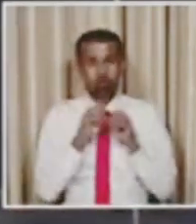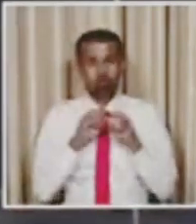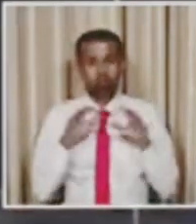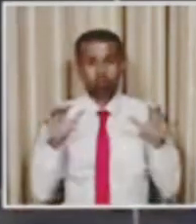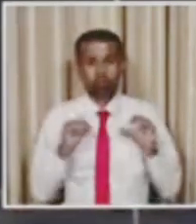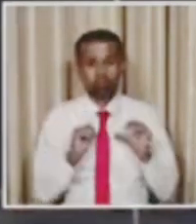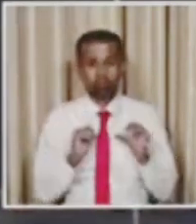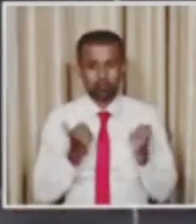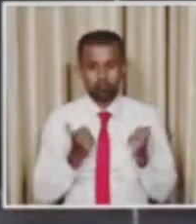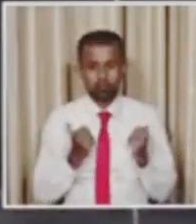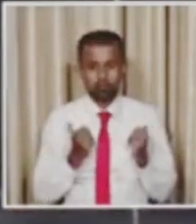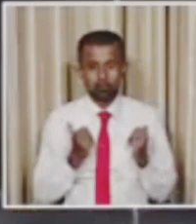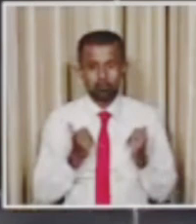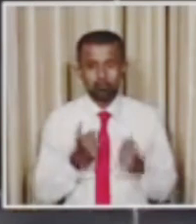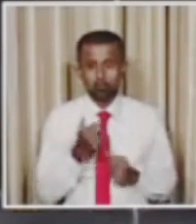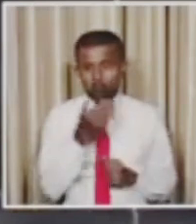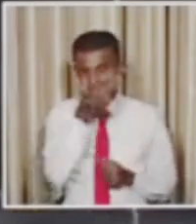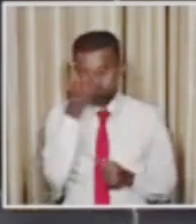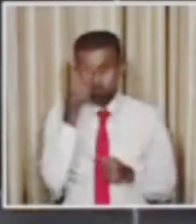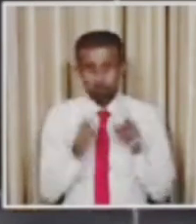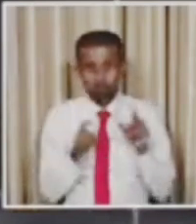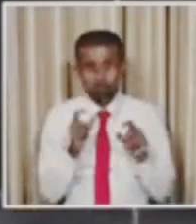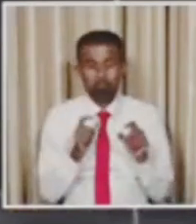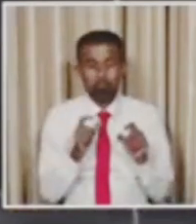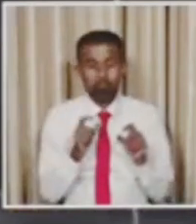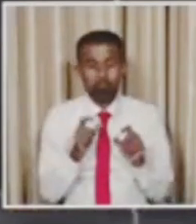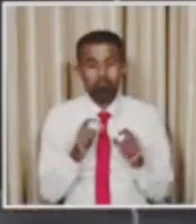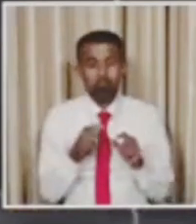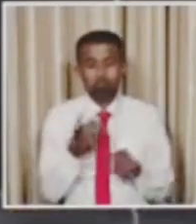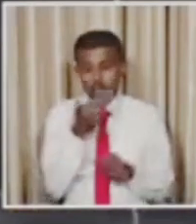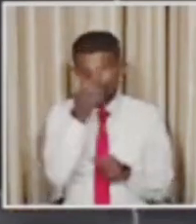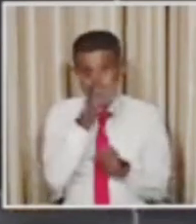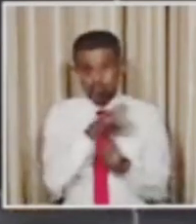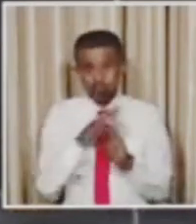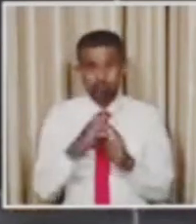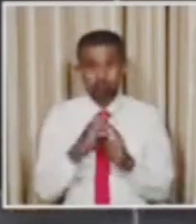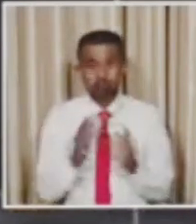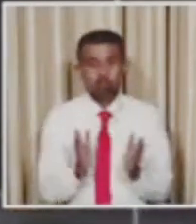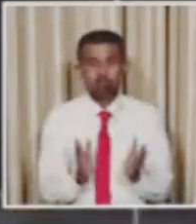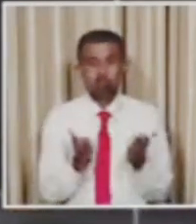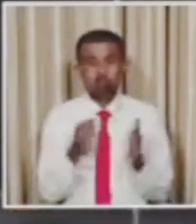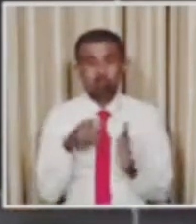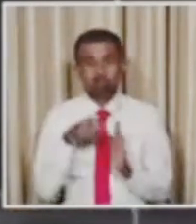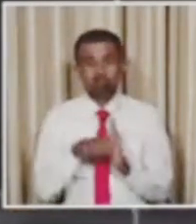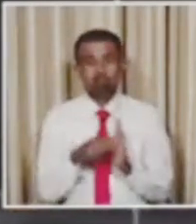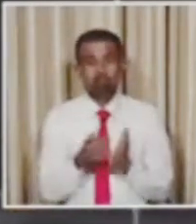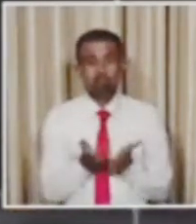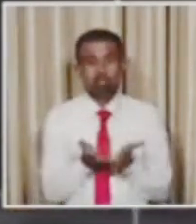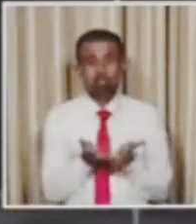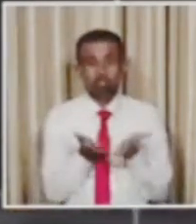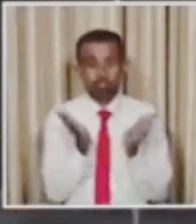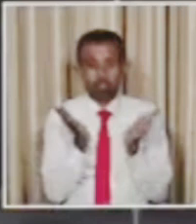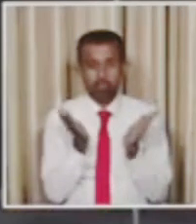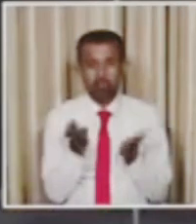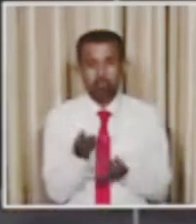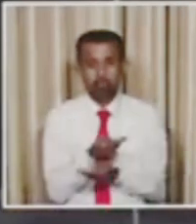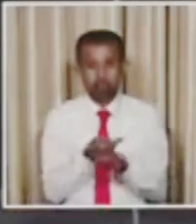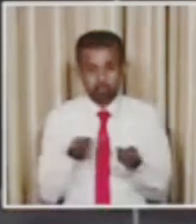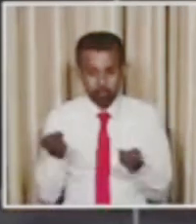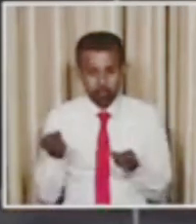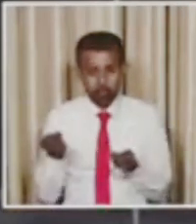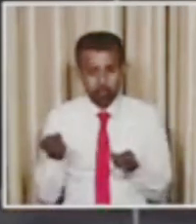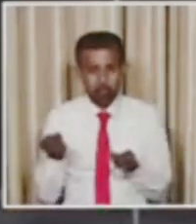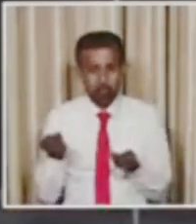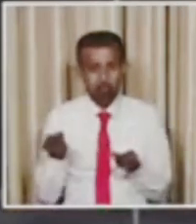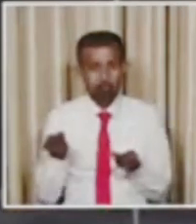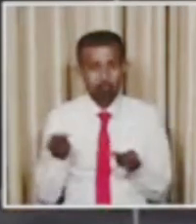වෙනවා. දෙමළ ජනතාවගේ සිහිඳු ශිෂ්ටාචාරය ගොඩනැගුණේ දකුණු ඉන්දියාව ආශ්‍රිත කොටගෙන,